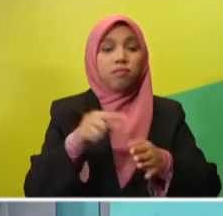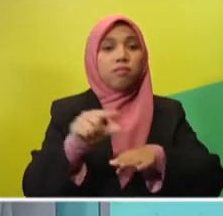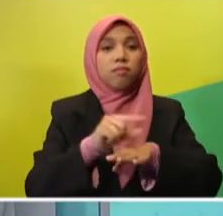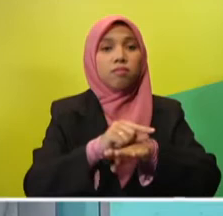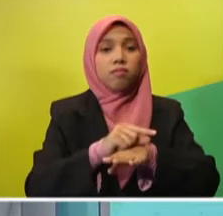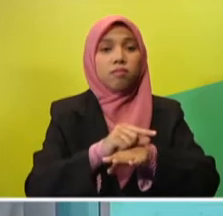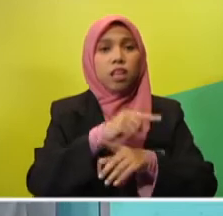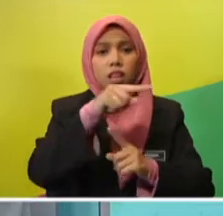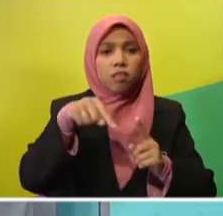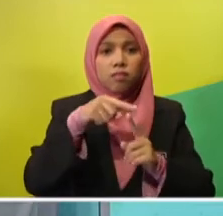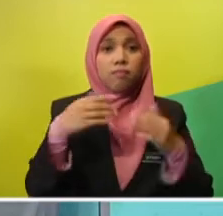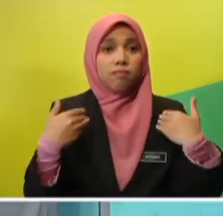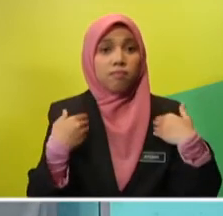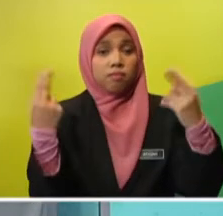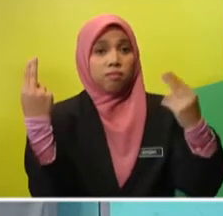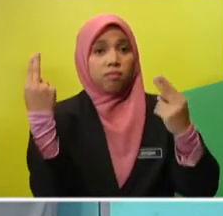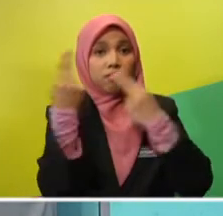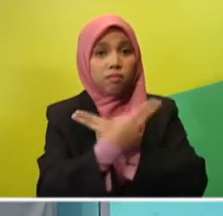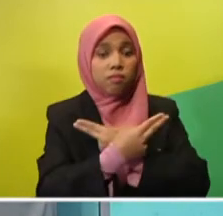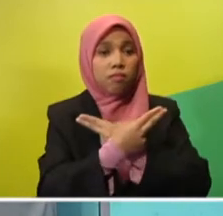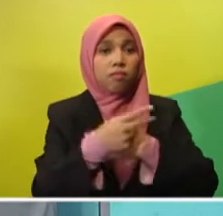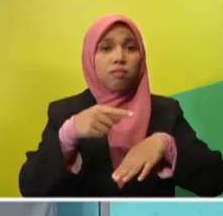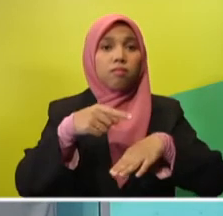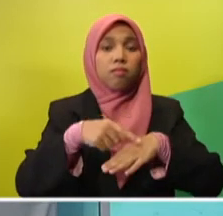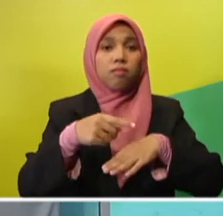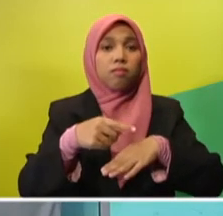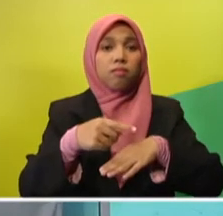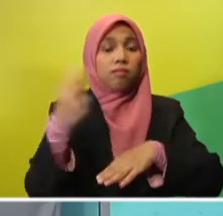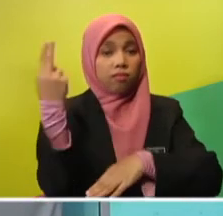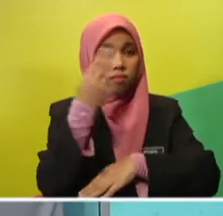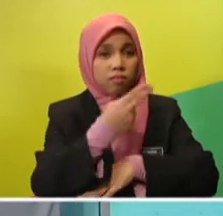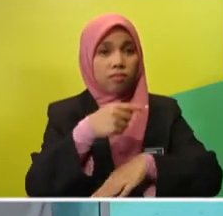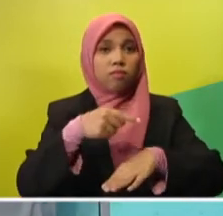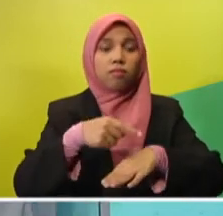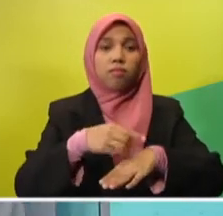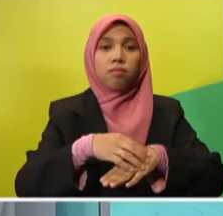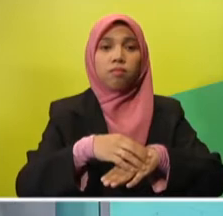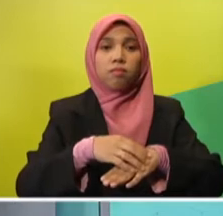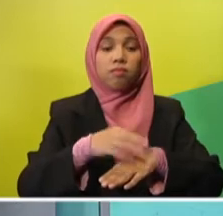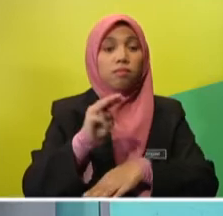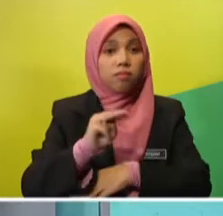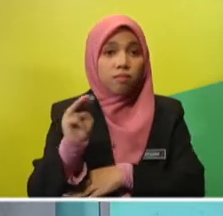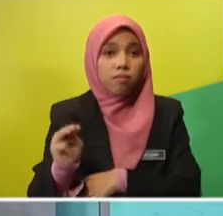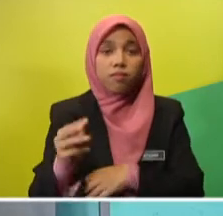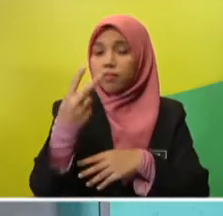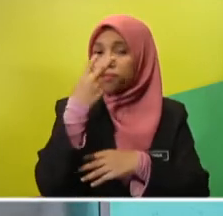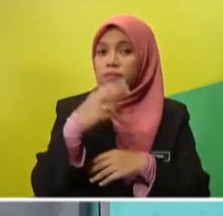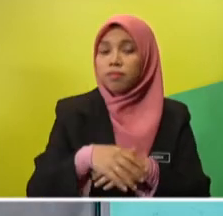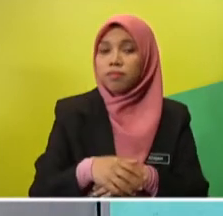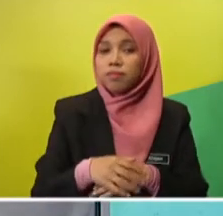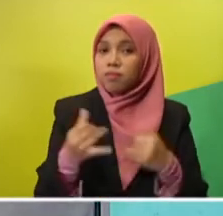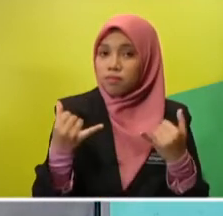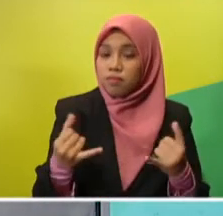penglihatan. Terdapat halangan yang menghalang laluan MBK penglihatan. Okey, kita boleh